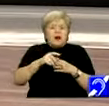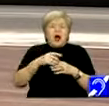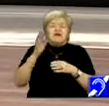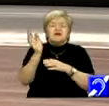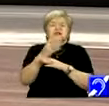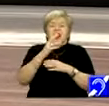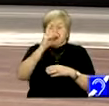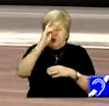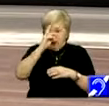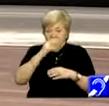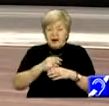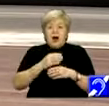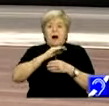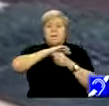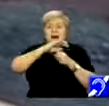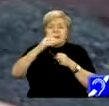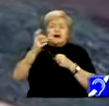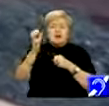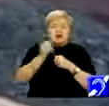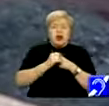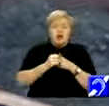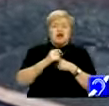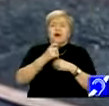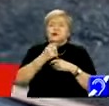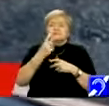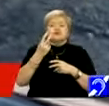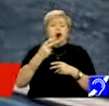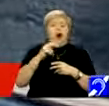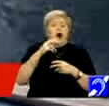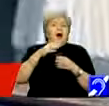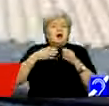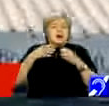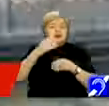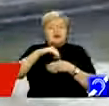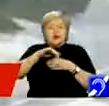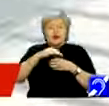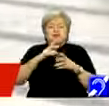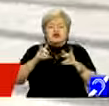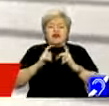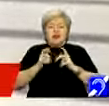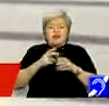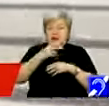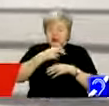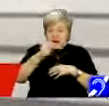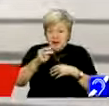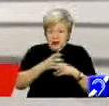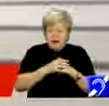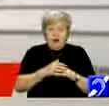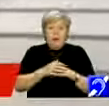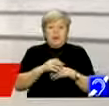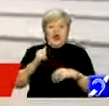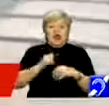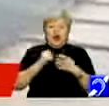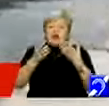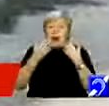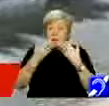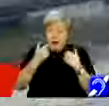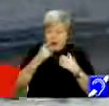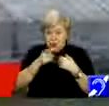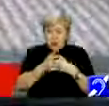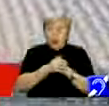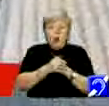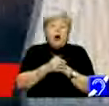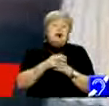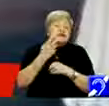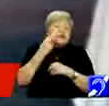Germaniei, fusese încărcată și adusă la Dana 99, unde aștepta în convoi. Garda de mediu a fost anunțată, deși cărbunele nu este considerat